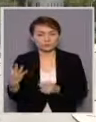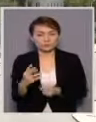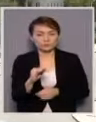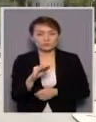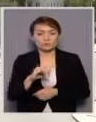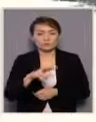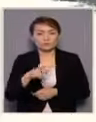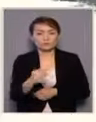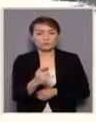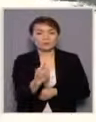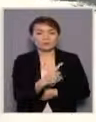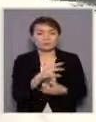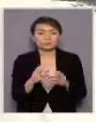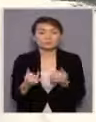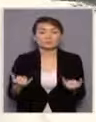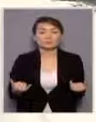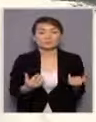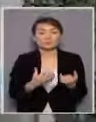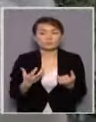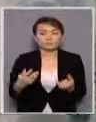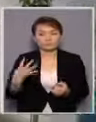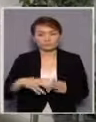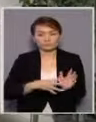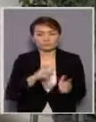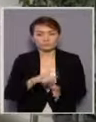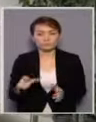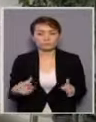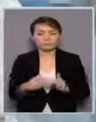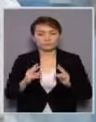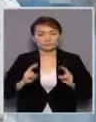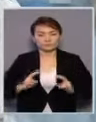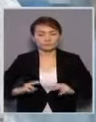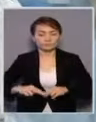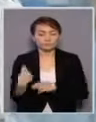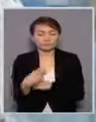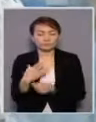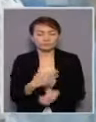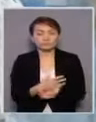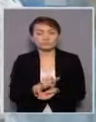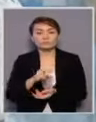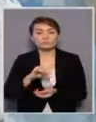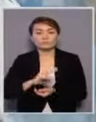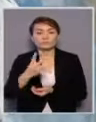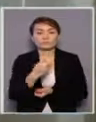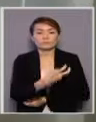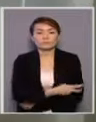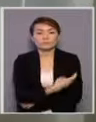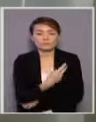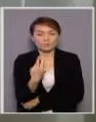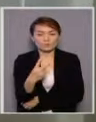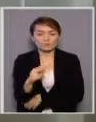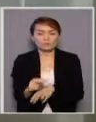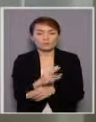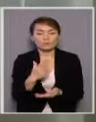в жилойском районе 1 в целом на сегодняшний день 49 человек находятся в домашних условиях А вот ростка областной больницы номер два